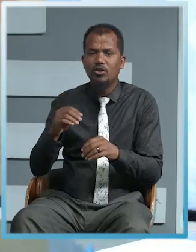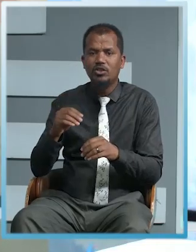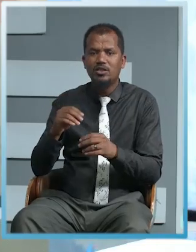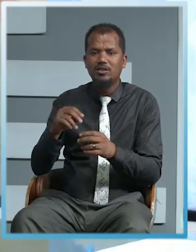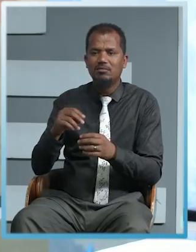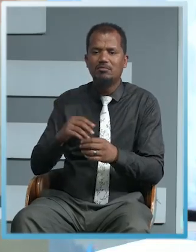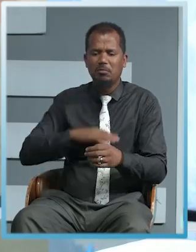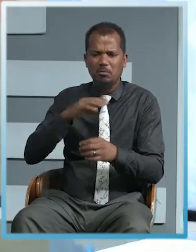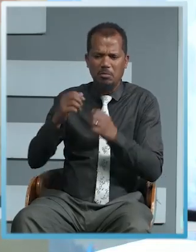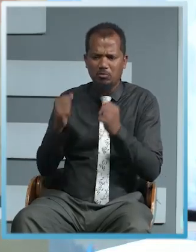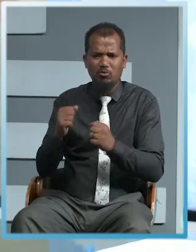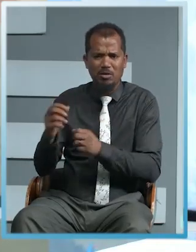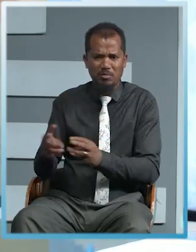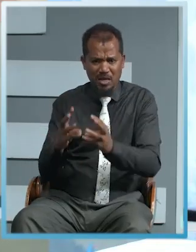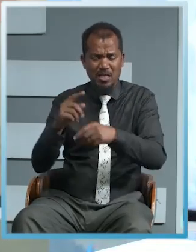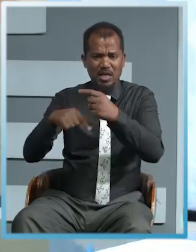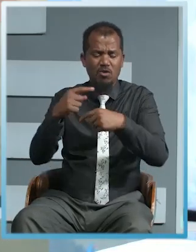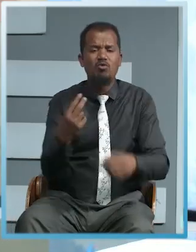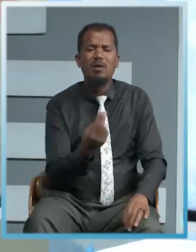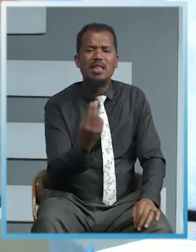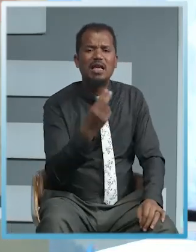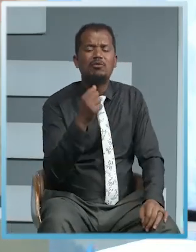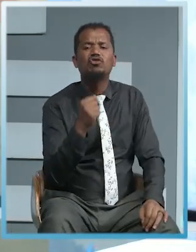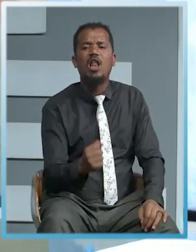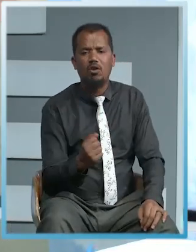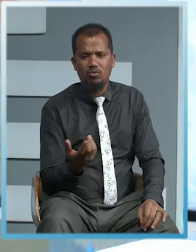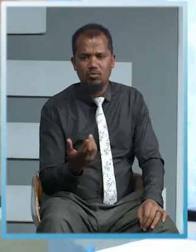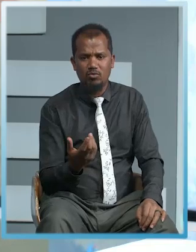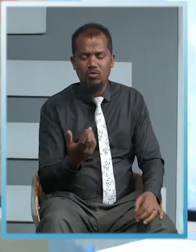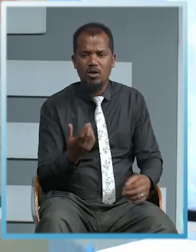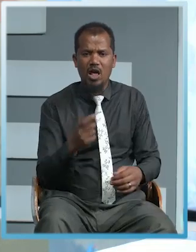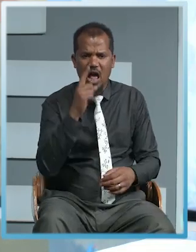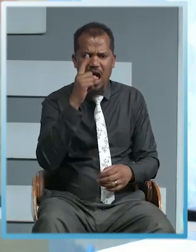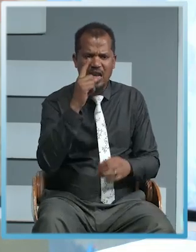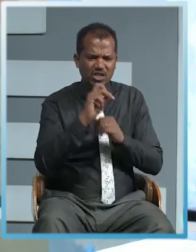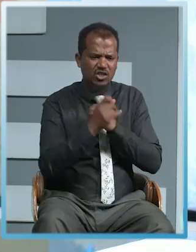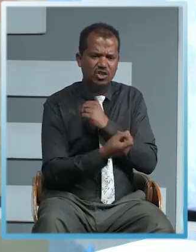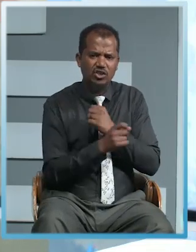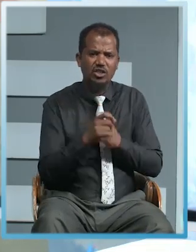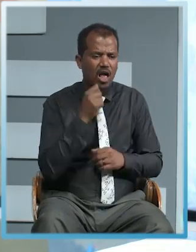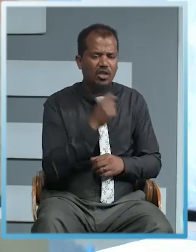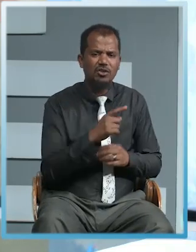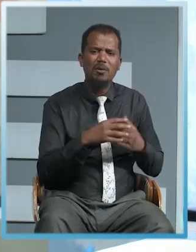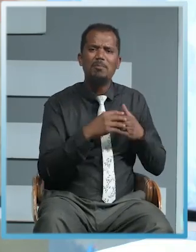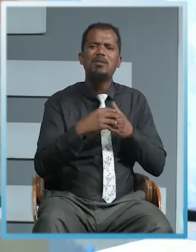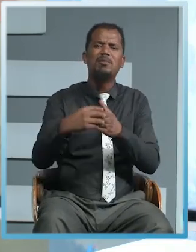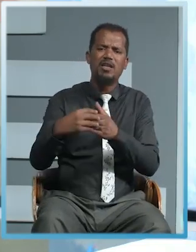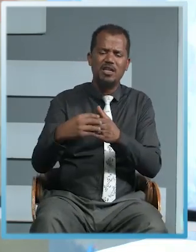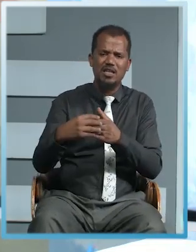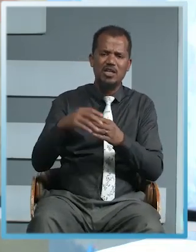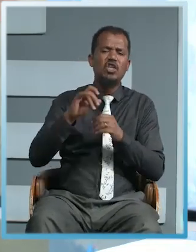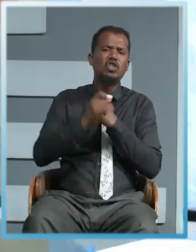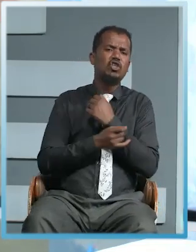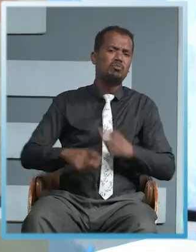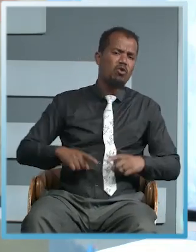أرجوت بميتشل تمنجد منامن يهدو متك أميتشل علوم على إنه لك يهون عند درجت بتمر يعني شيء مسيا متمر عند